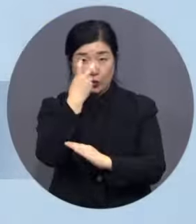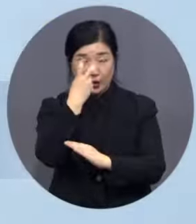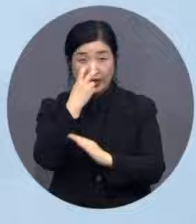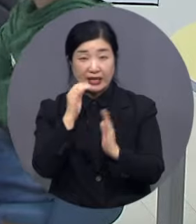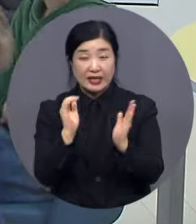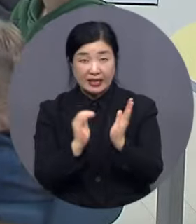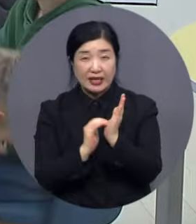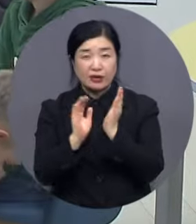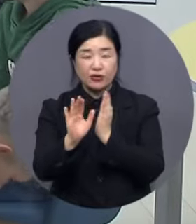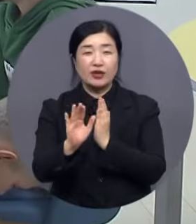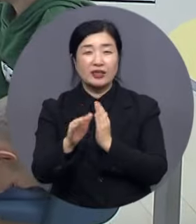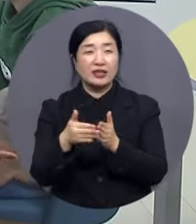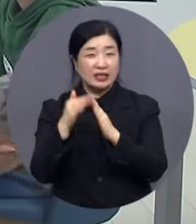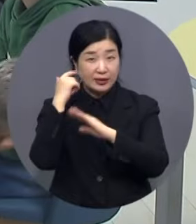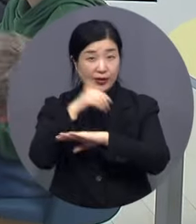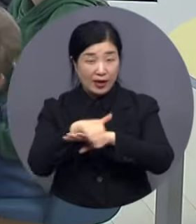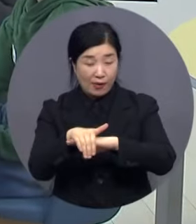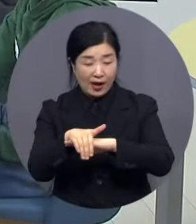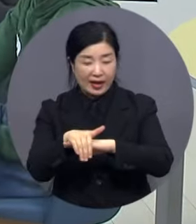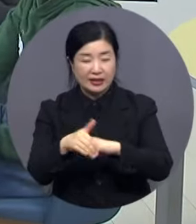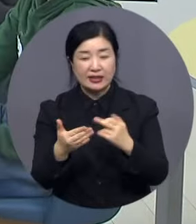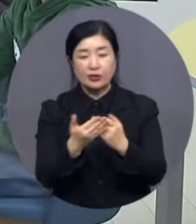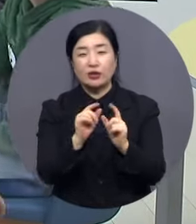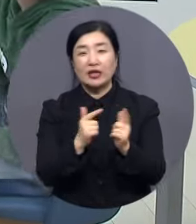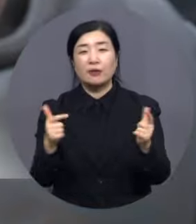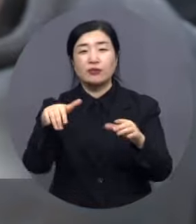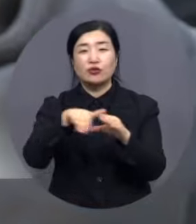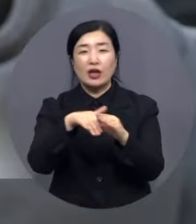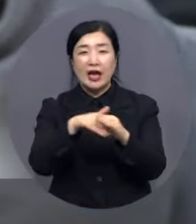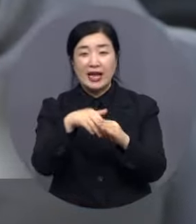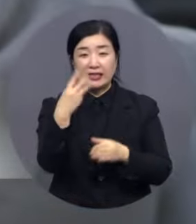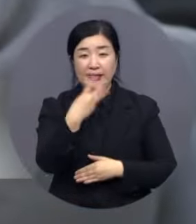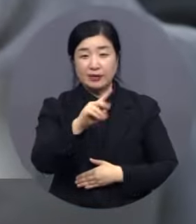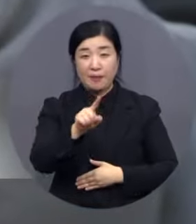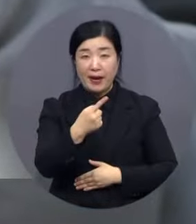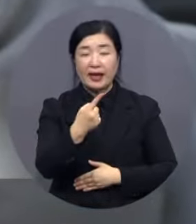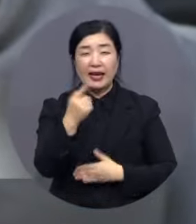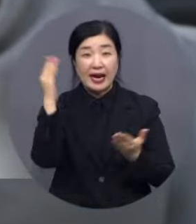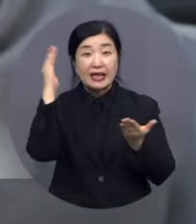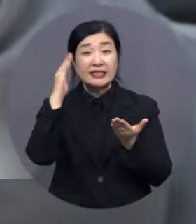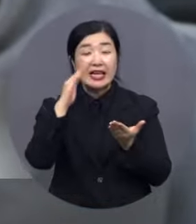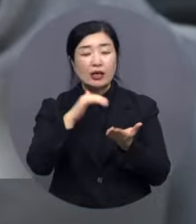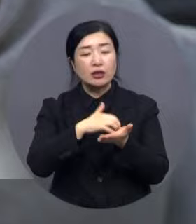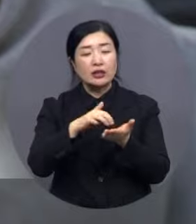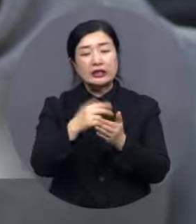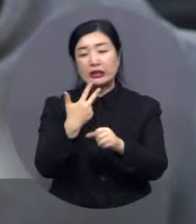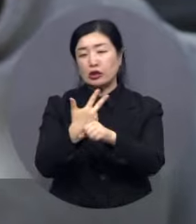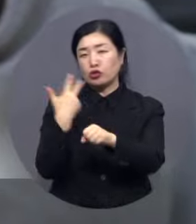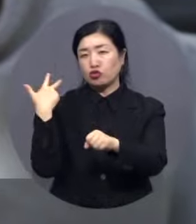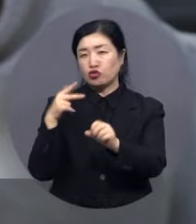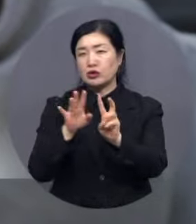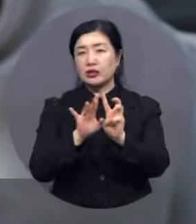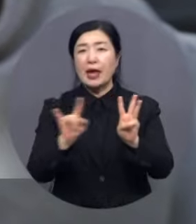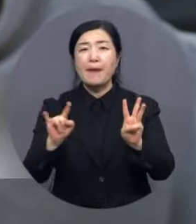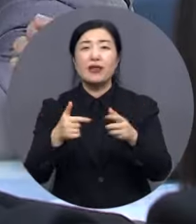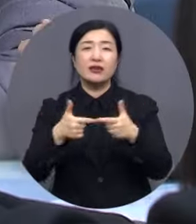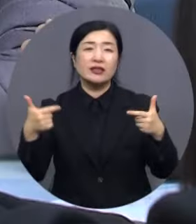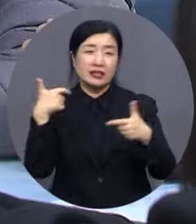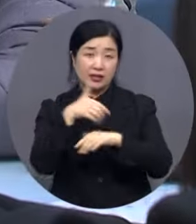해가지고. 지난해 기준 제주 지역 다문화 학생은 모두 3,100여 명으로 7년 전보다 3배 가까이